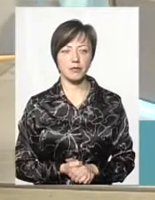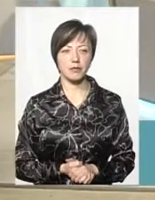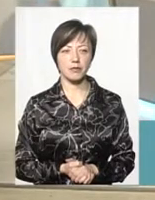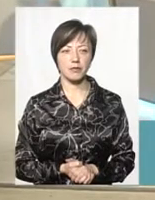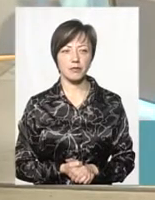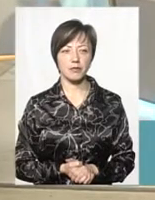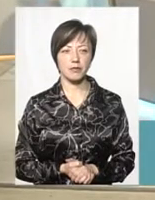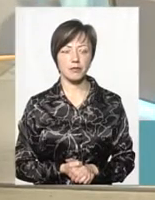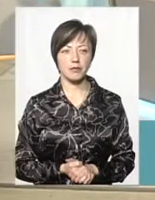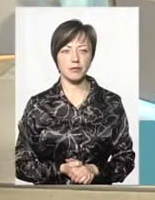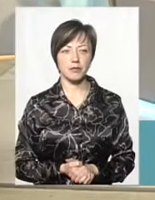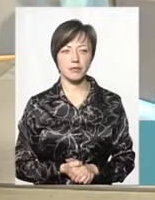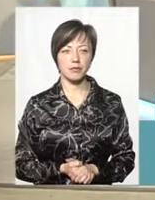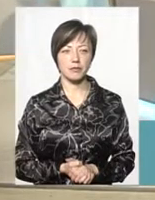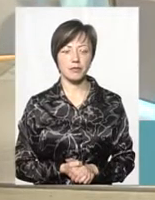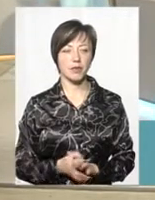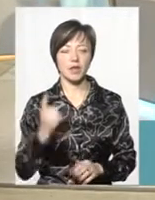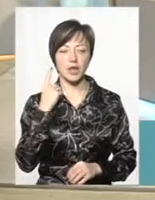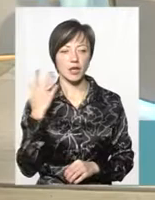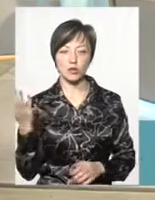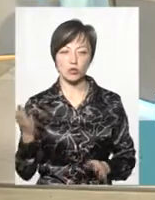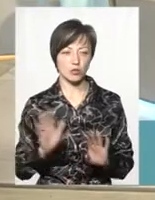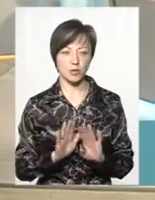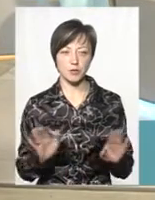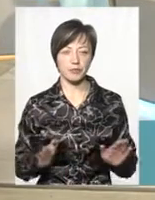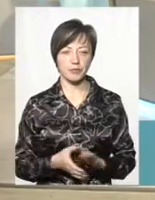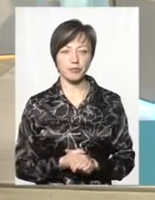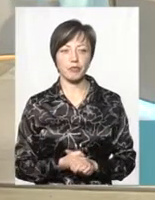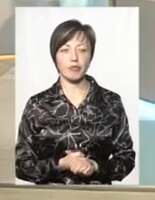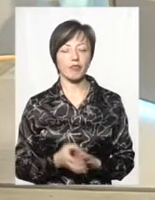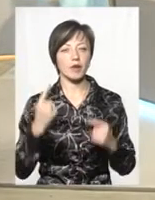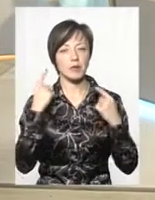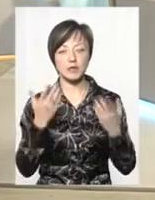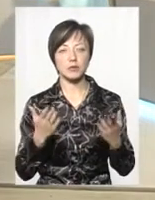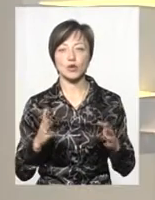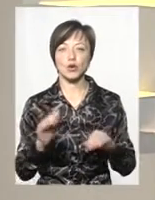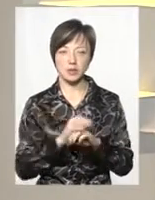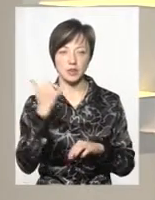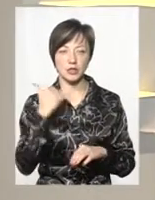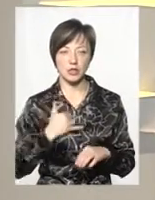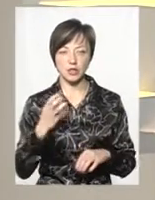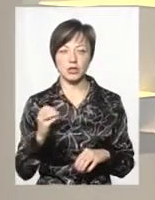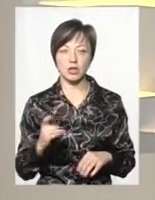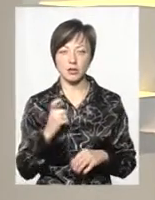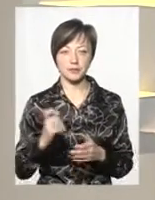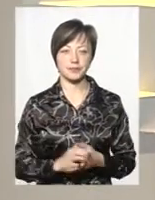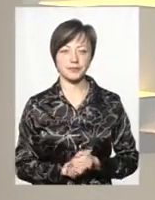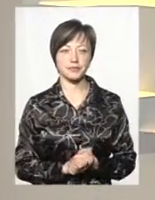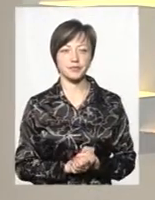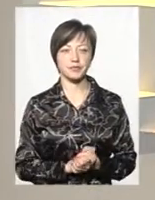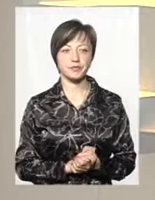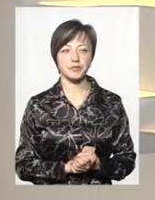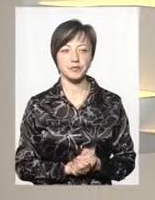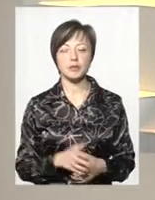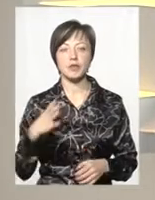Не чуємо. Не чуємо. Поганий звук. Ми вас не почули. Будьте добрі, зателефонуйте ще раз.